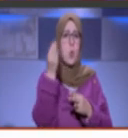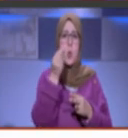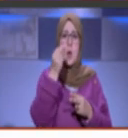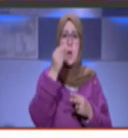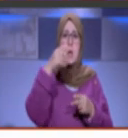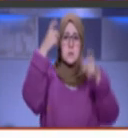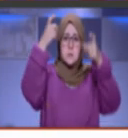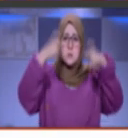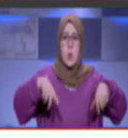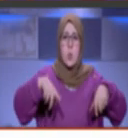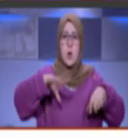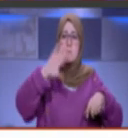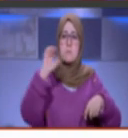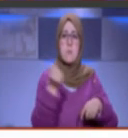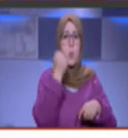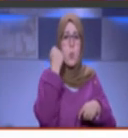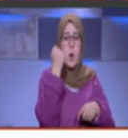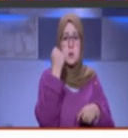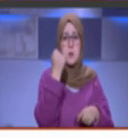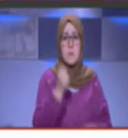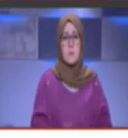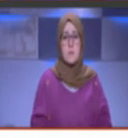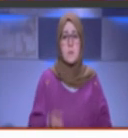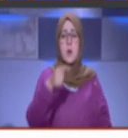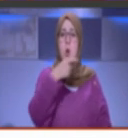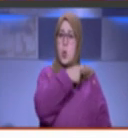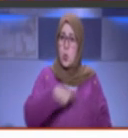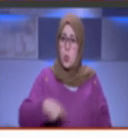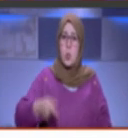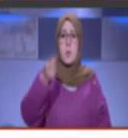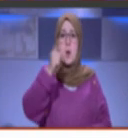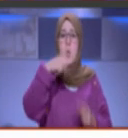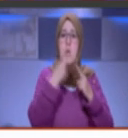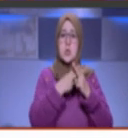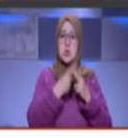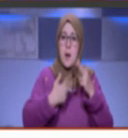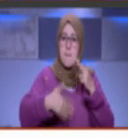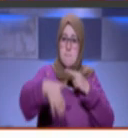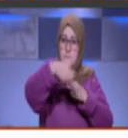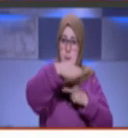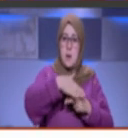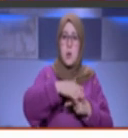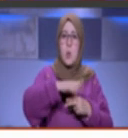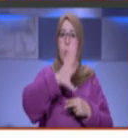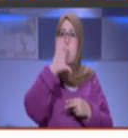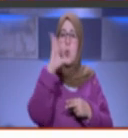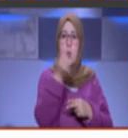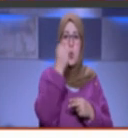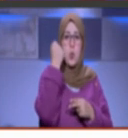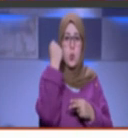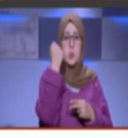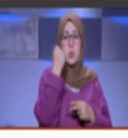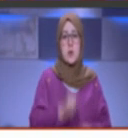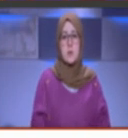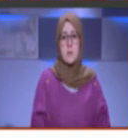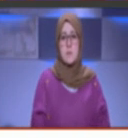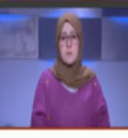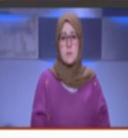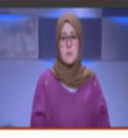الدولة قيادة، الدولة حكومة، الدولة شعبها، يعني